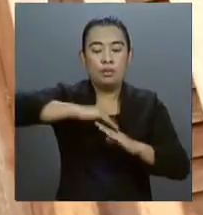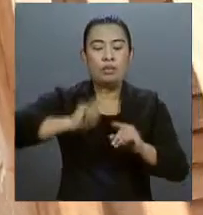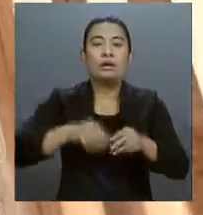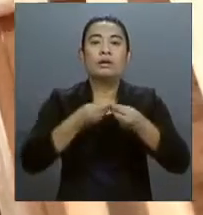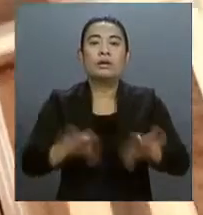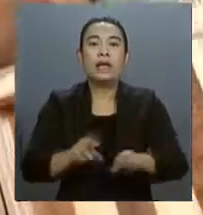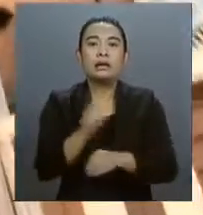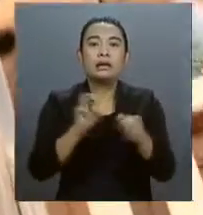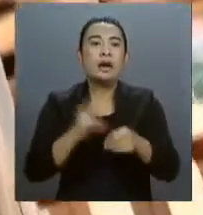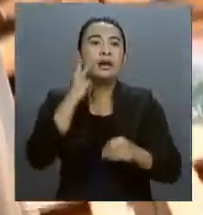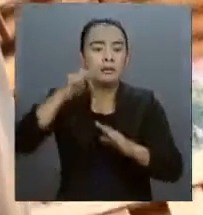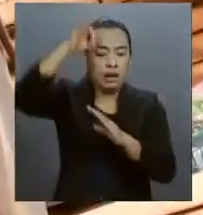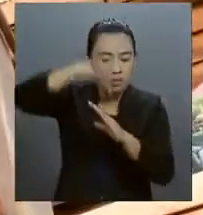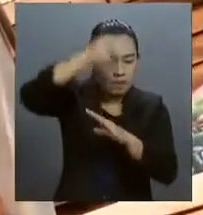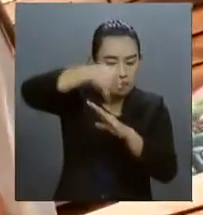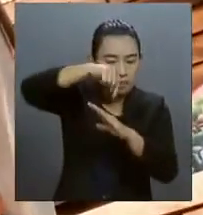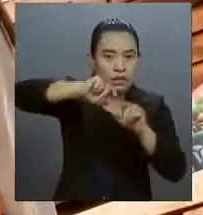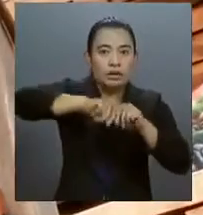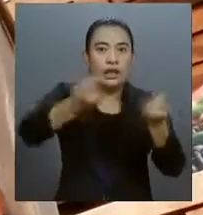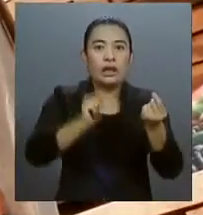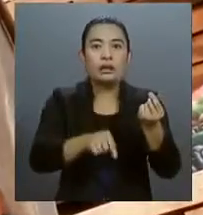ลูกเห็บที่ตกลงมาในพื้น